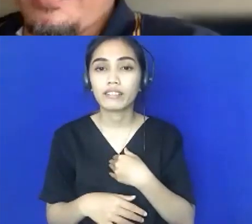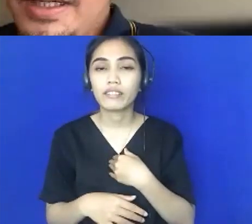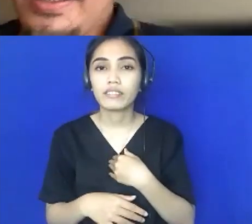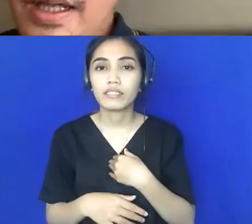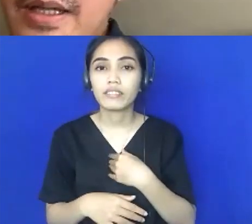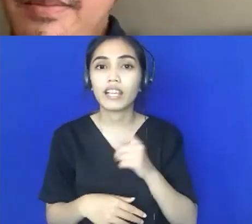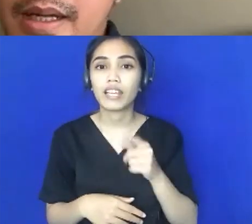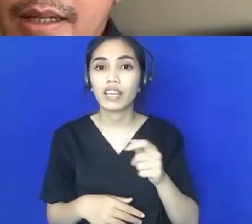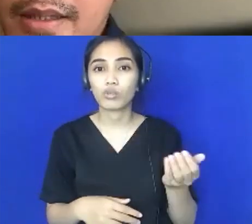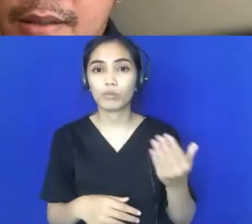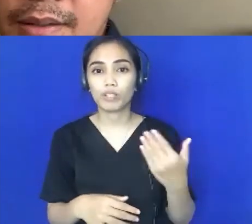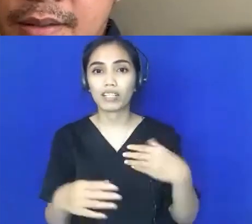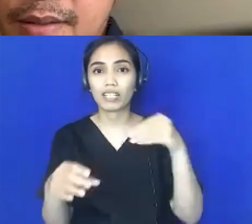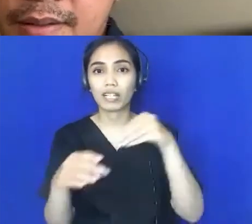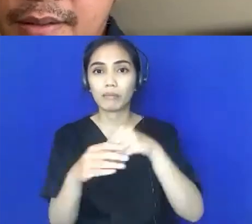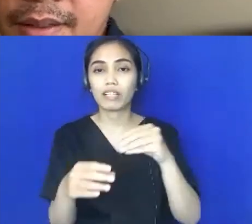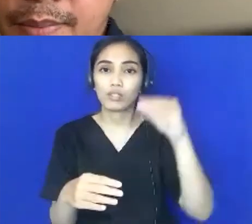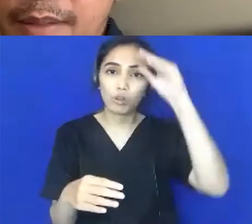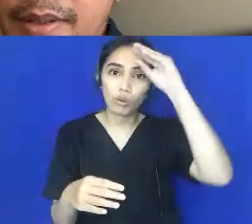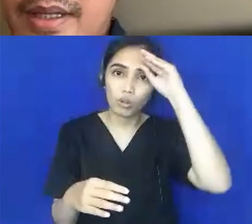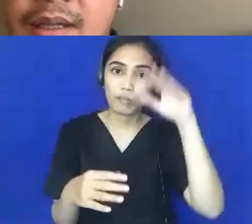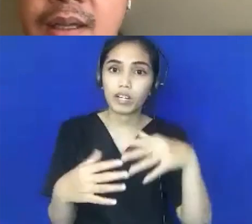karena tuntutannya keterlibatan laki-laki, maka